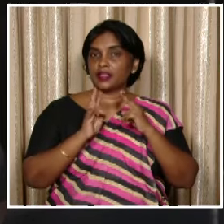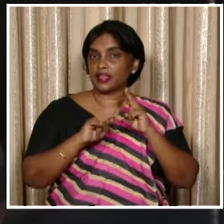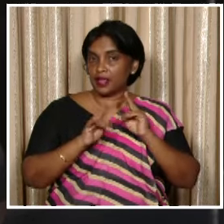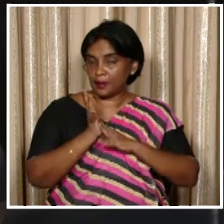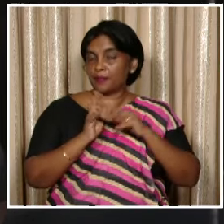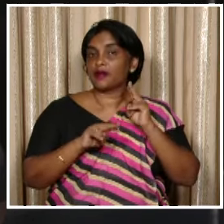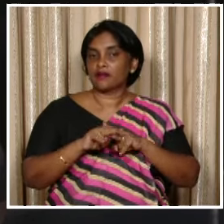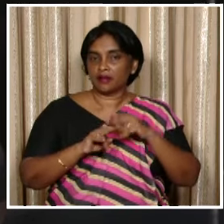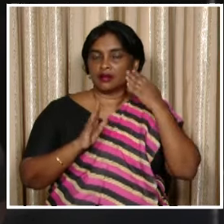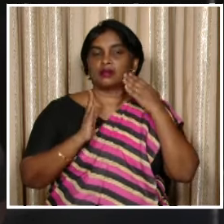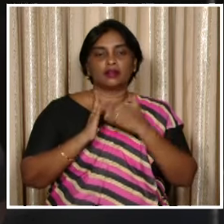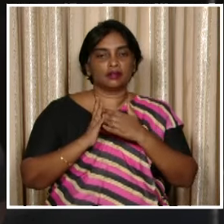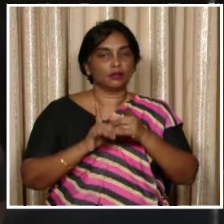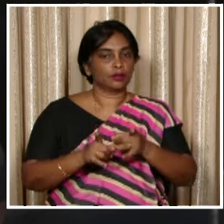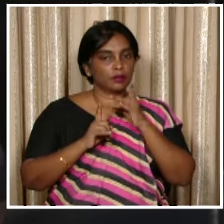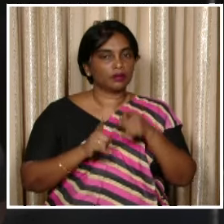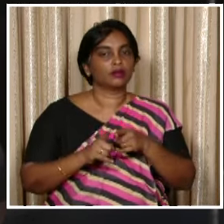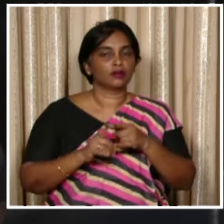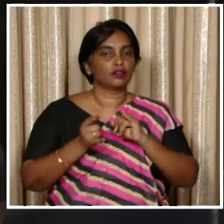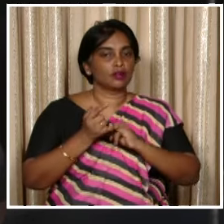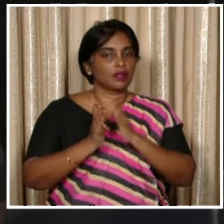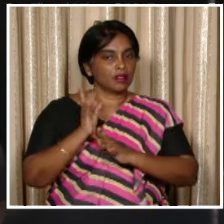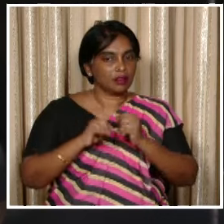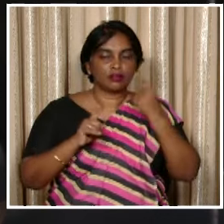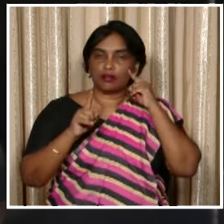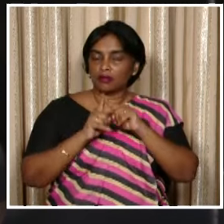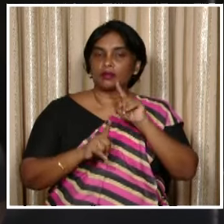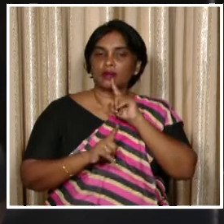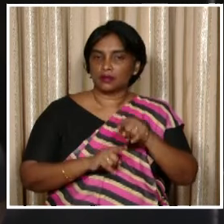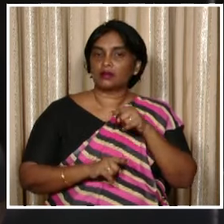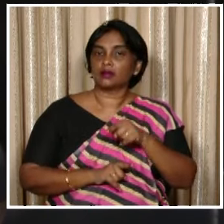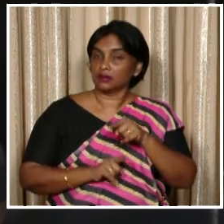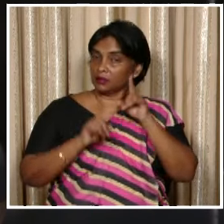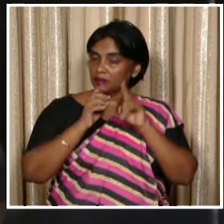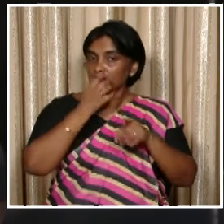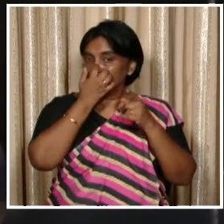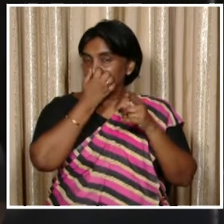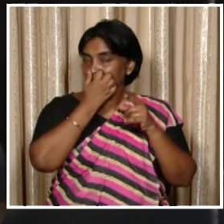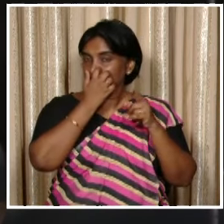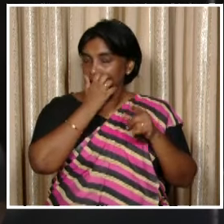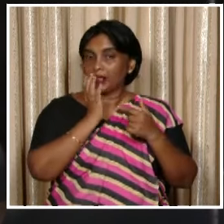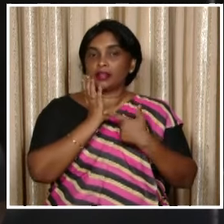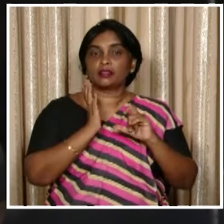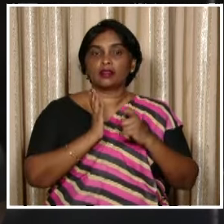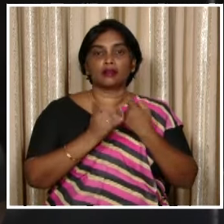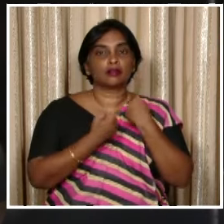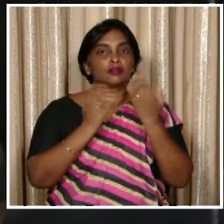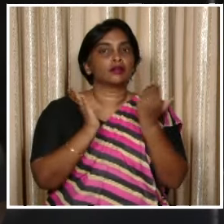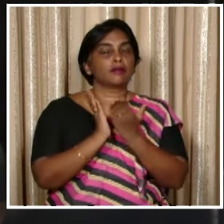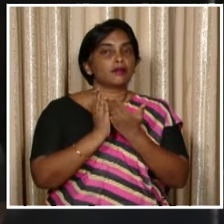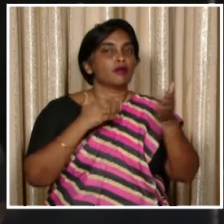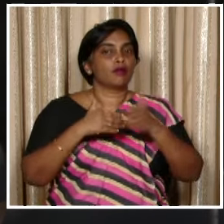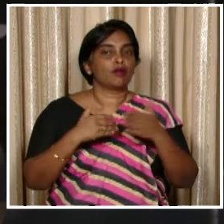technical assistance එක ගැන. දැන් සුමාන්තරන් මන්ත්‍රීතුමාත් මේක කතා කරා. එතකොට core technical assistance document